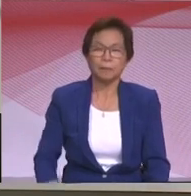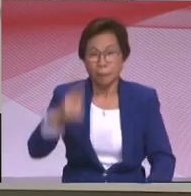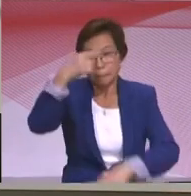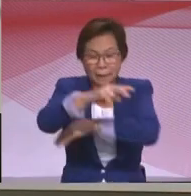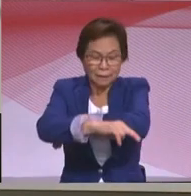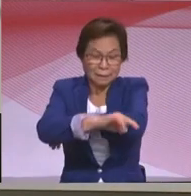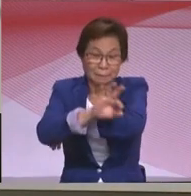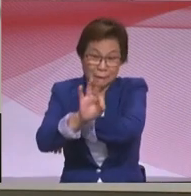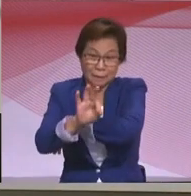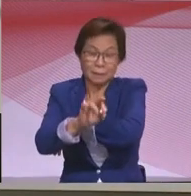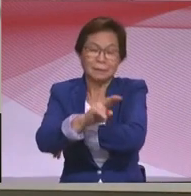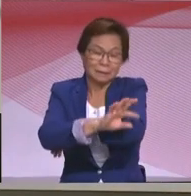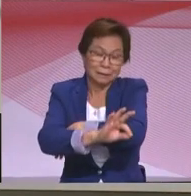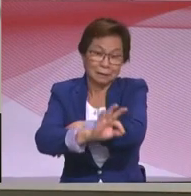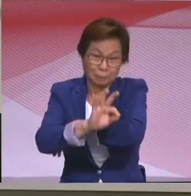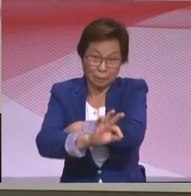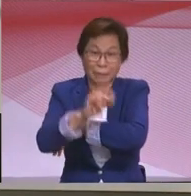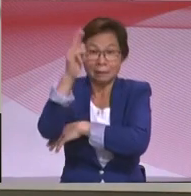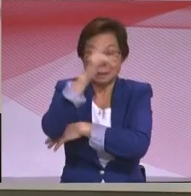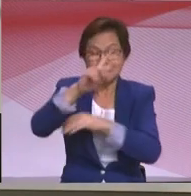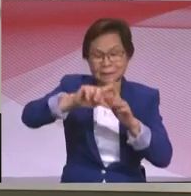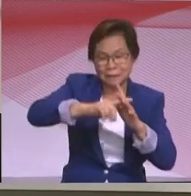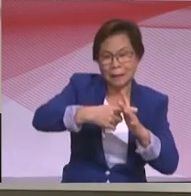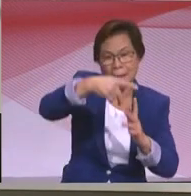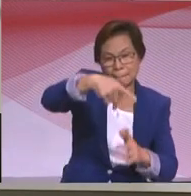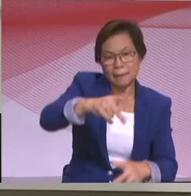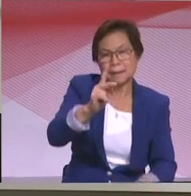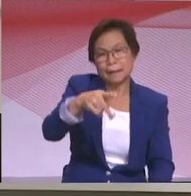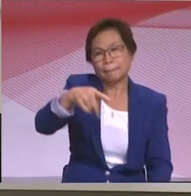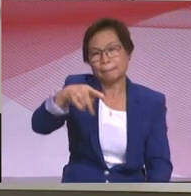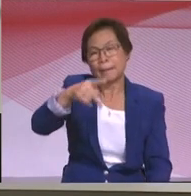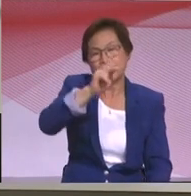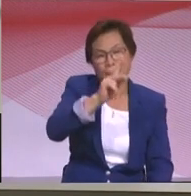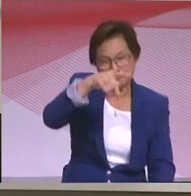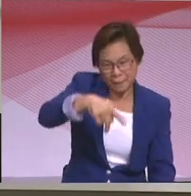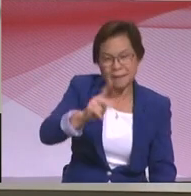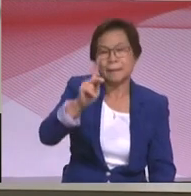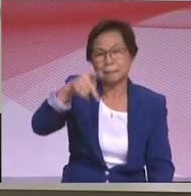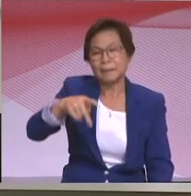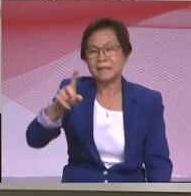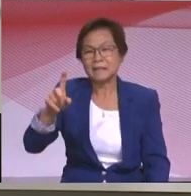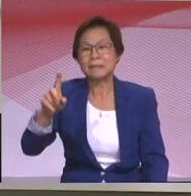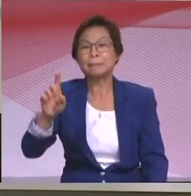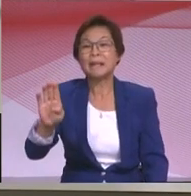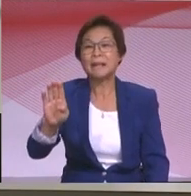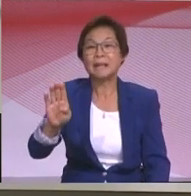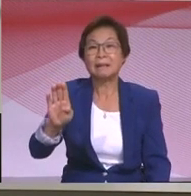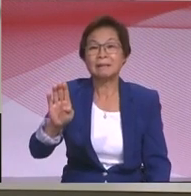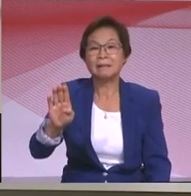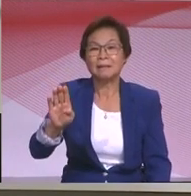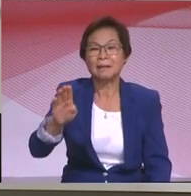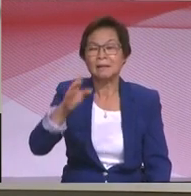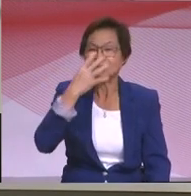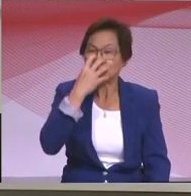Bagi Negeri Sembilan, kerajaan sebelum ini melaksanakan PKPB bersyarat di